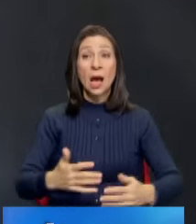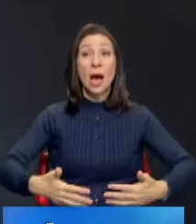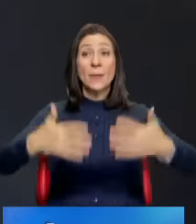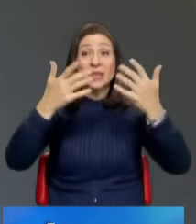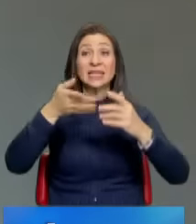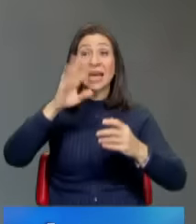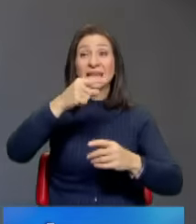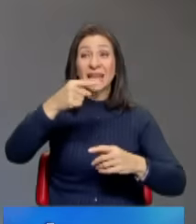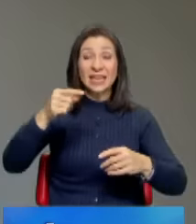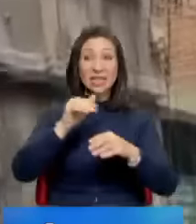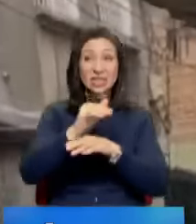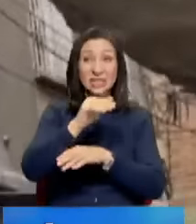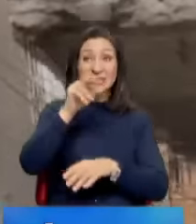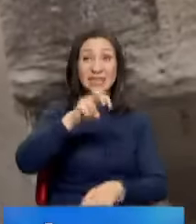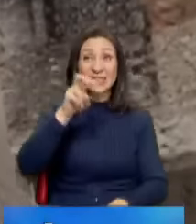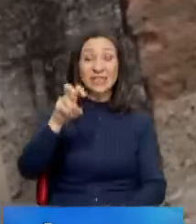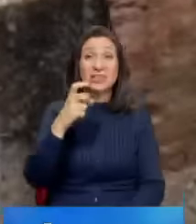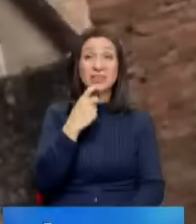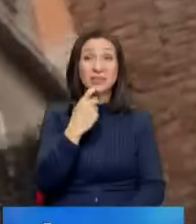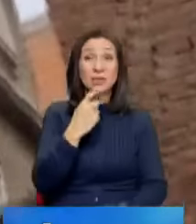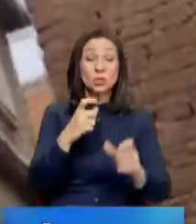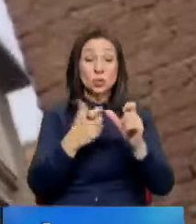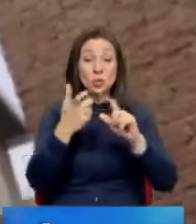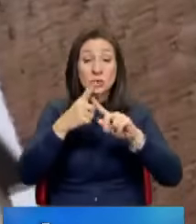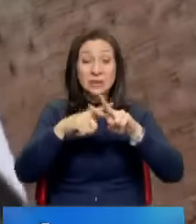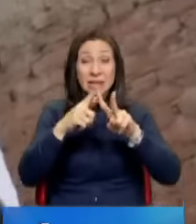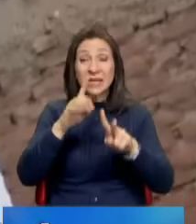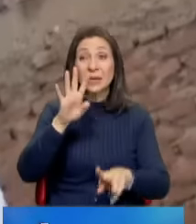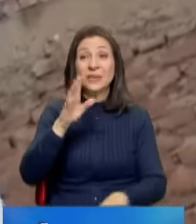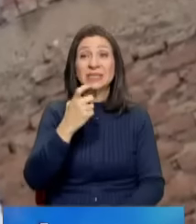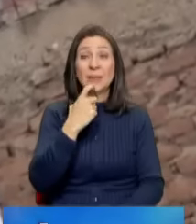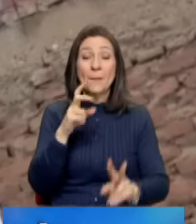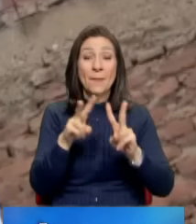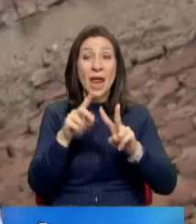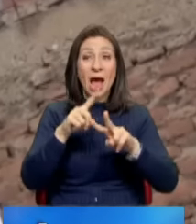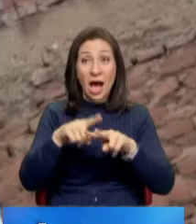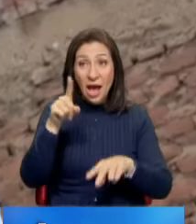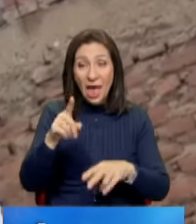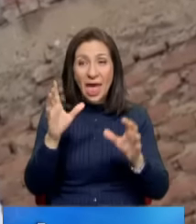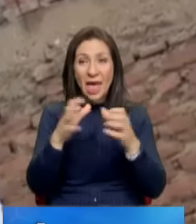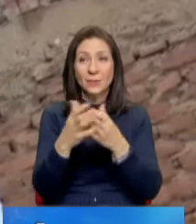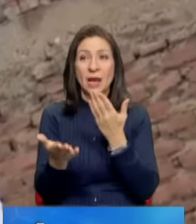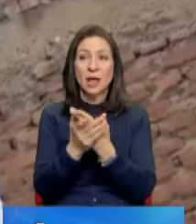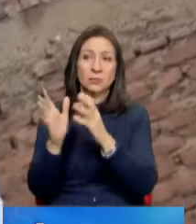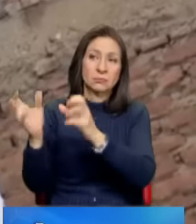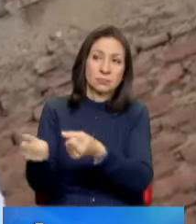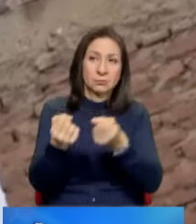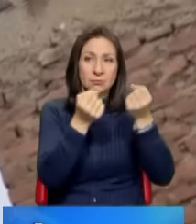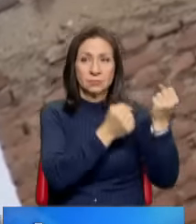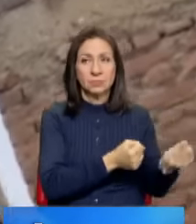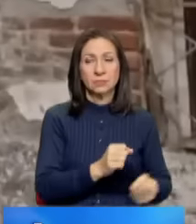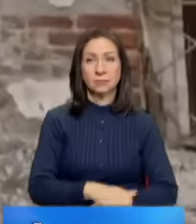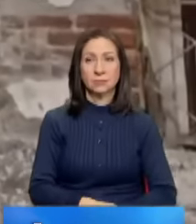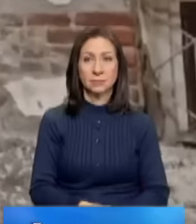Apartmanın diğer dairelerinde yaşayan 88 yaşındaki Sultan Ayla, 45 yaşındaki Meral Ayı da ekipler dışarı çıkardı.